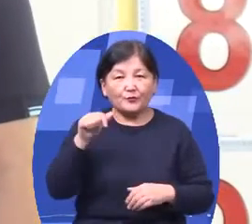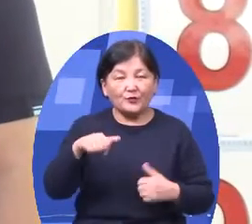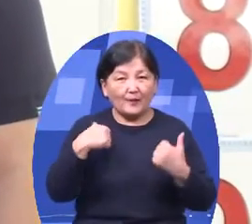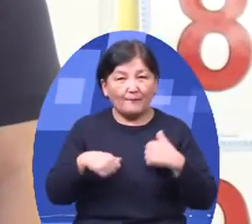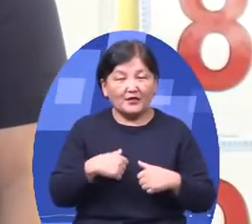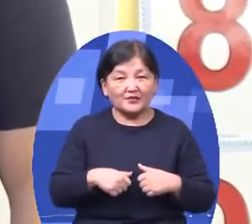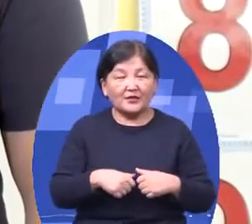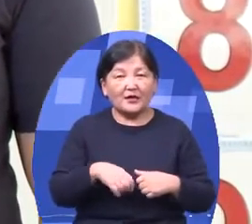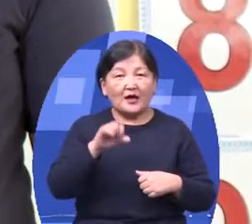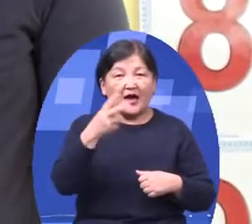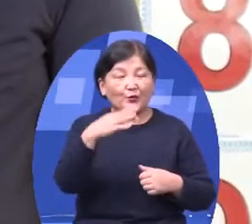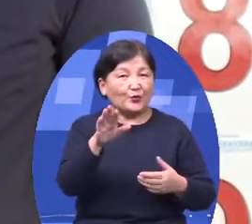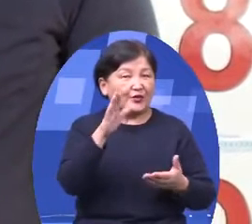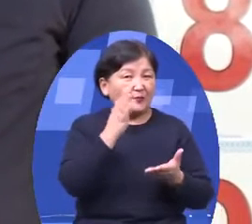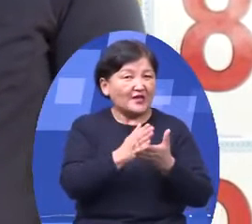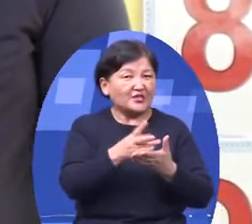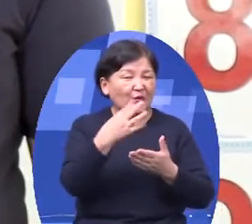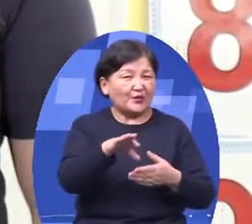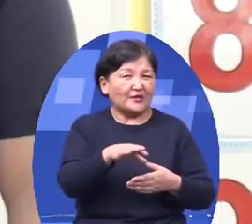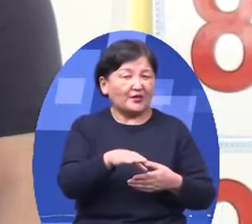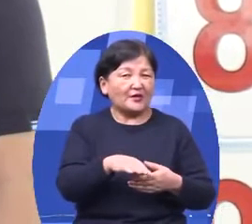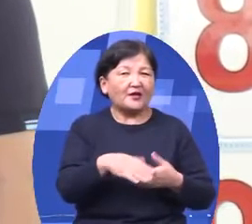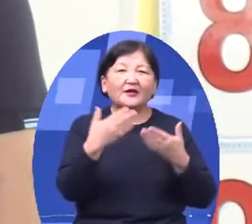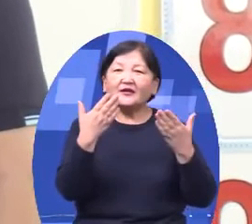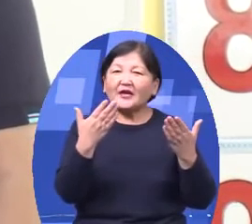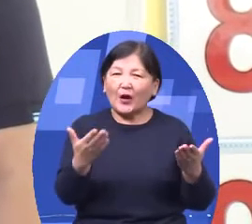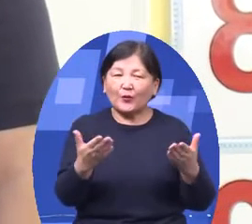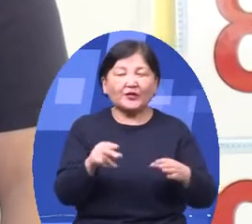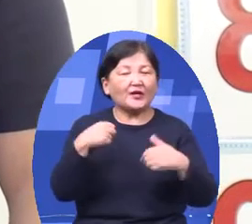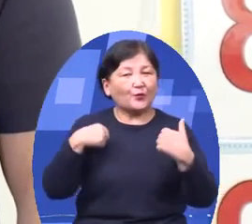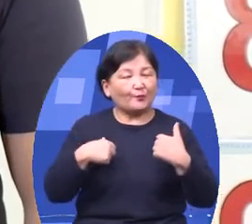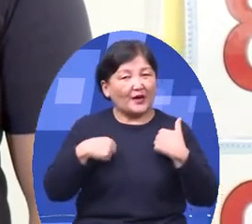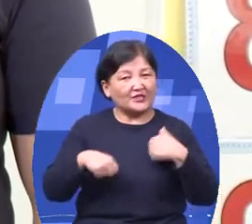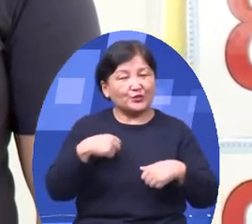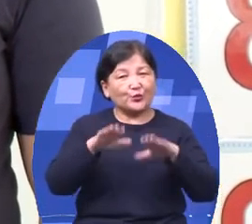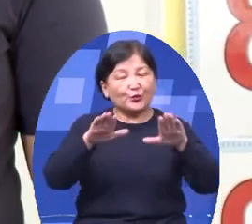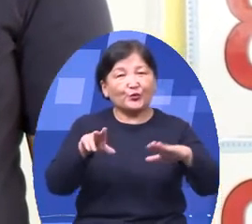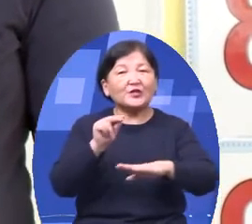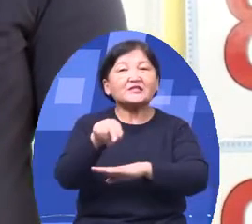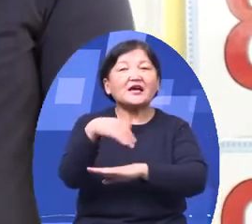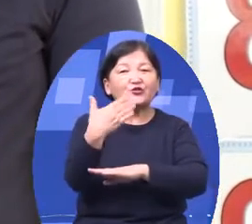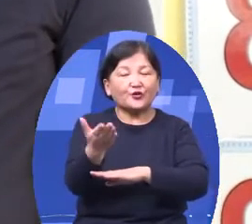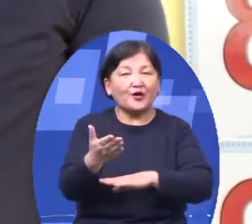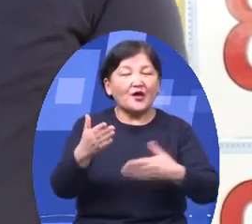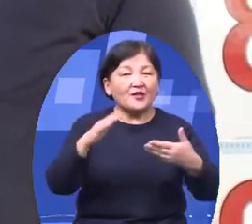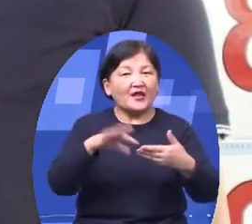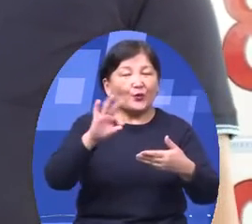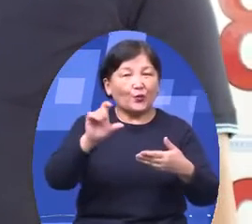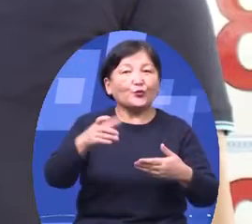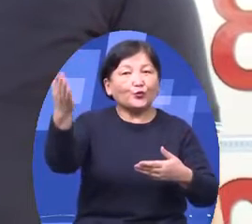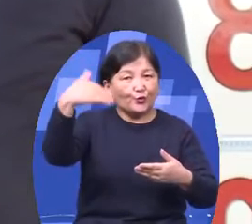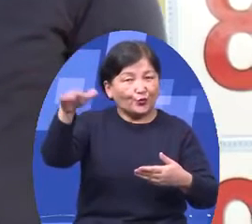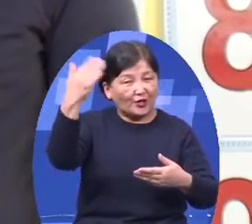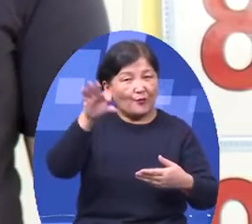Одоо багш нь аюулд орсон үед ямар арга хэмжээ авахыг зааж өгье хөөтдөө. Танихгүй хүн дуудах юм